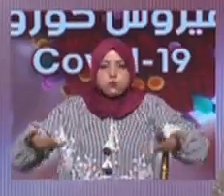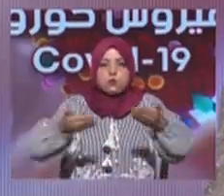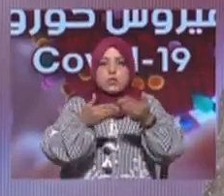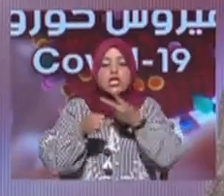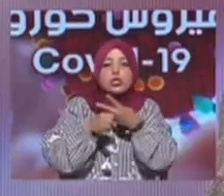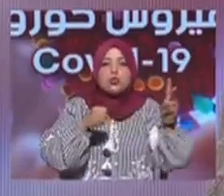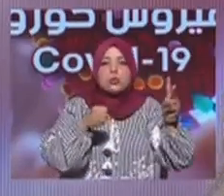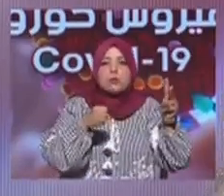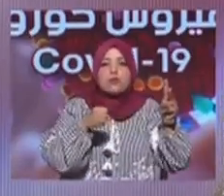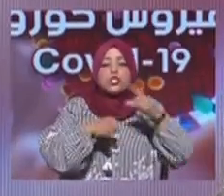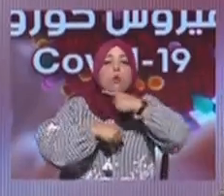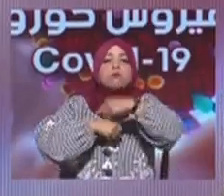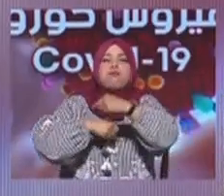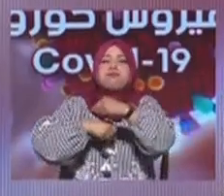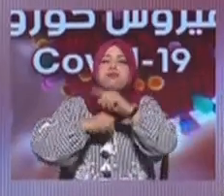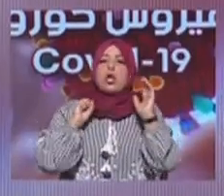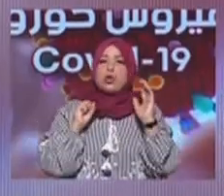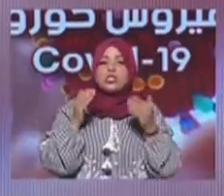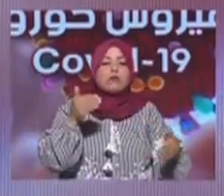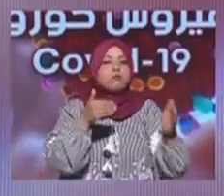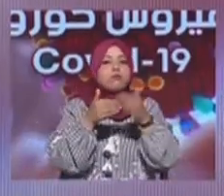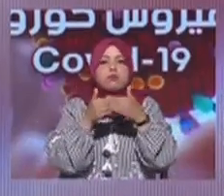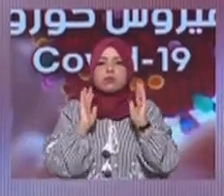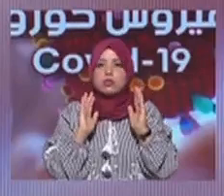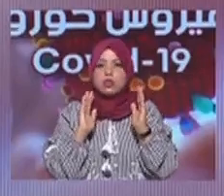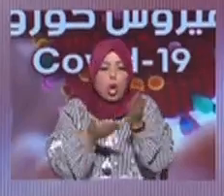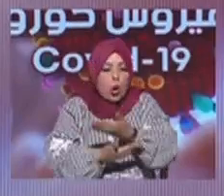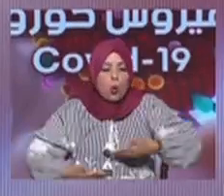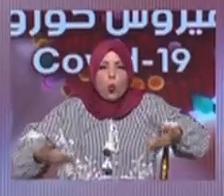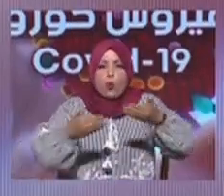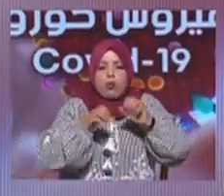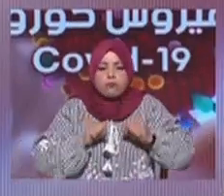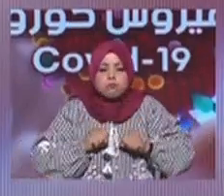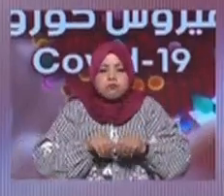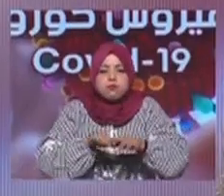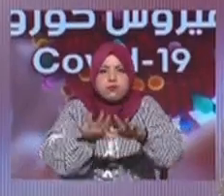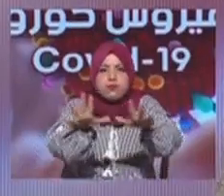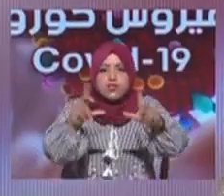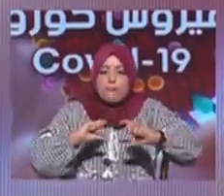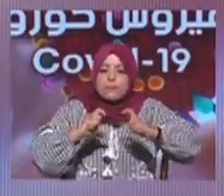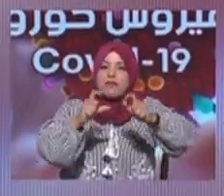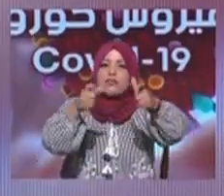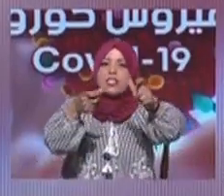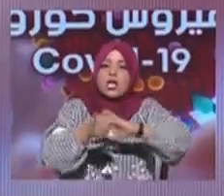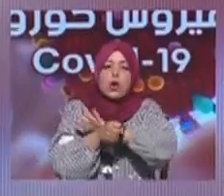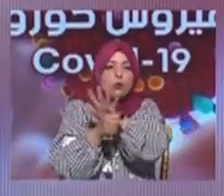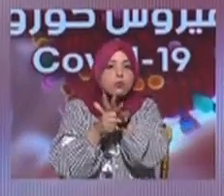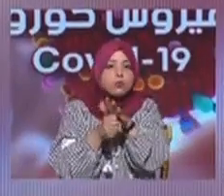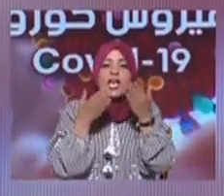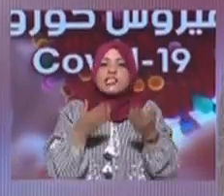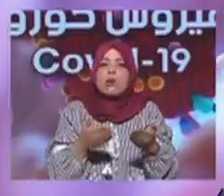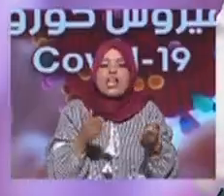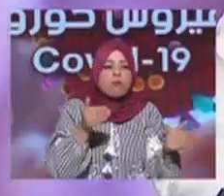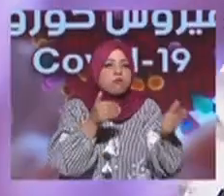عملوا غوتار في الكونفينمون كيف كيف لقاو رواحهم في وضع وبائي. احنا توا عنا كاين الكونفينمون الى ان ياتي ما يخلف